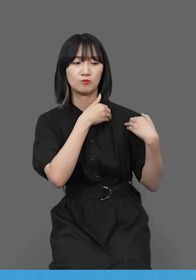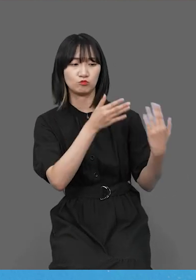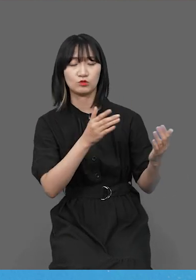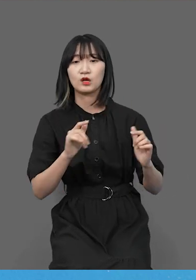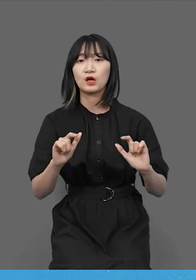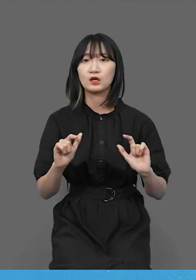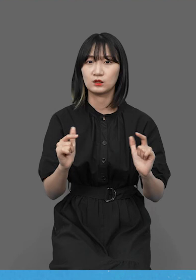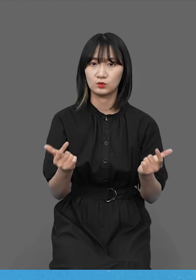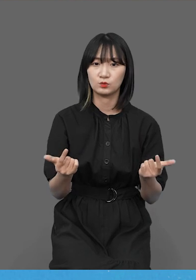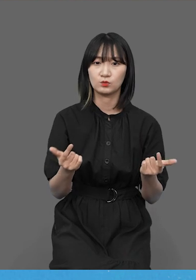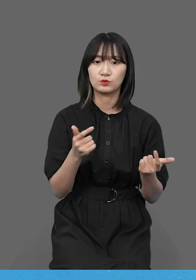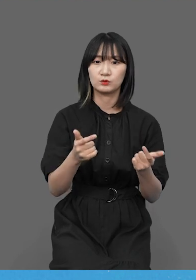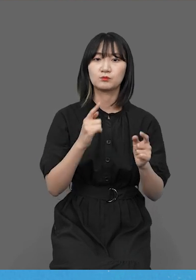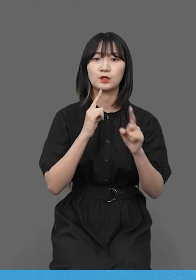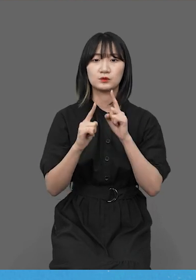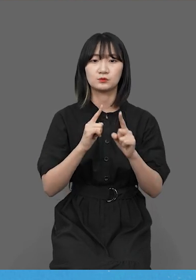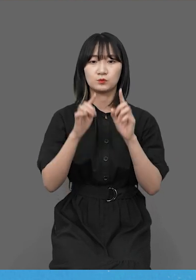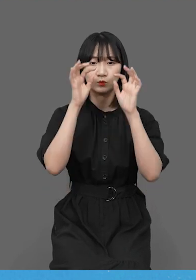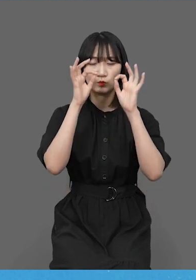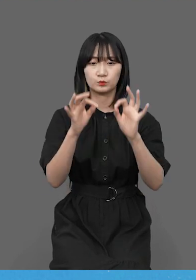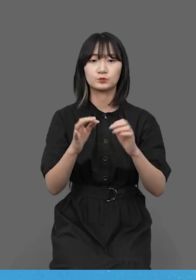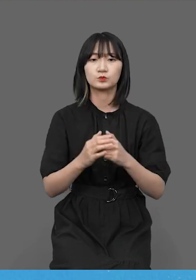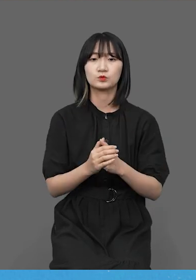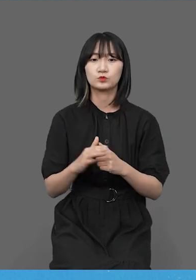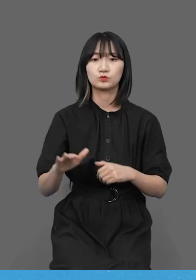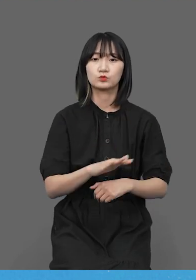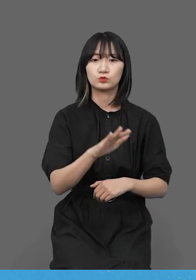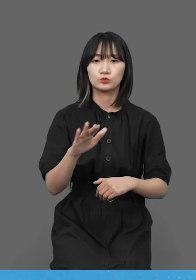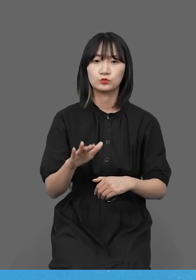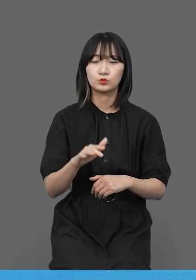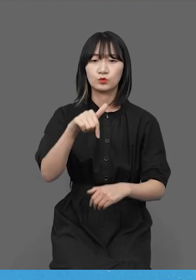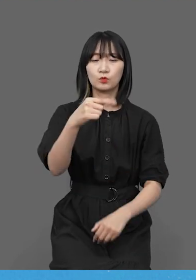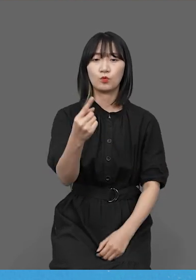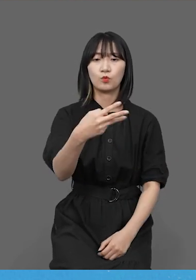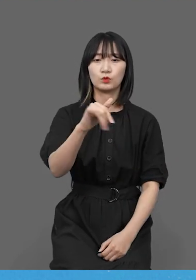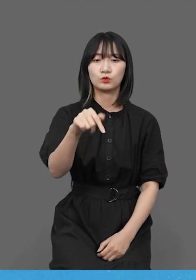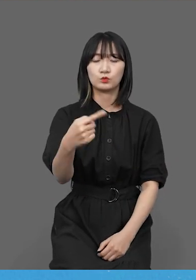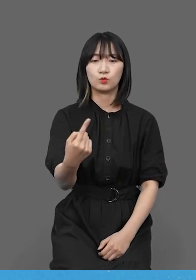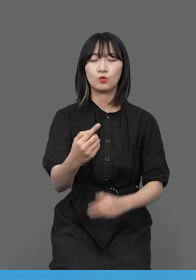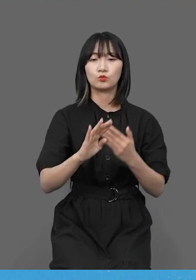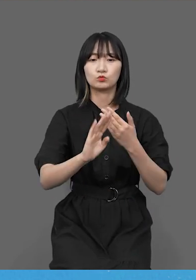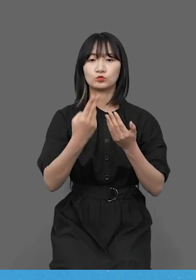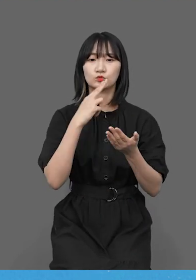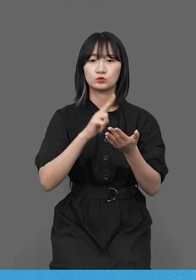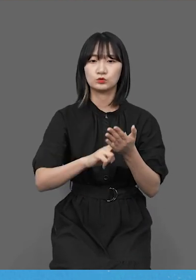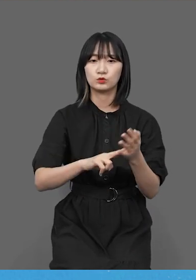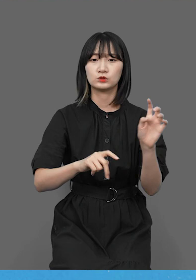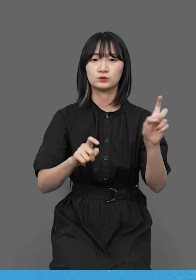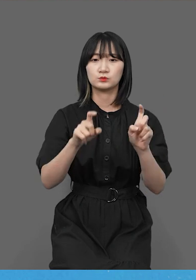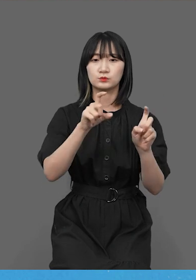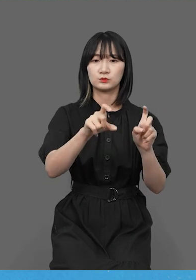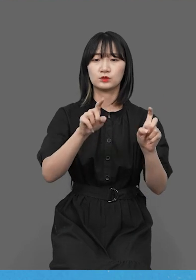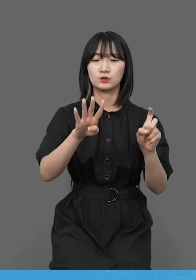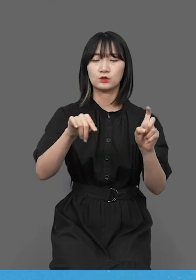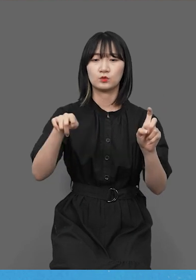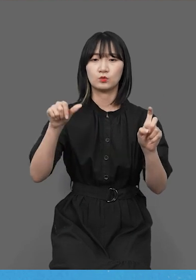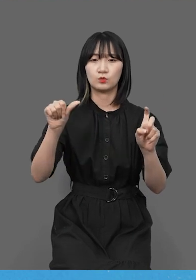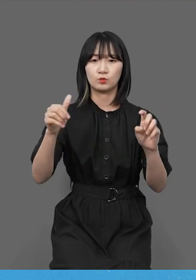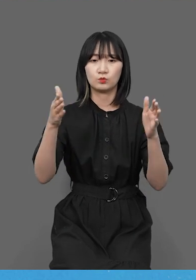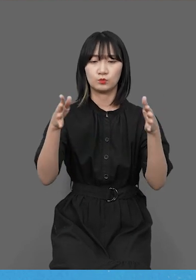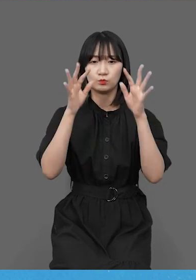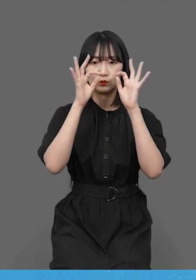아니에요. 저 말씀을 한번 보십시오. 고린도 후서 신약 성경 10장, 고린도 후서 10장